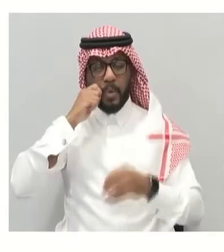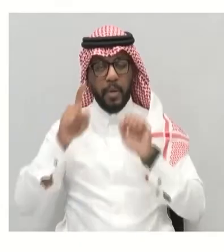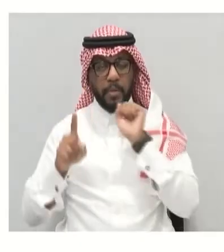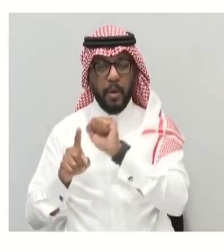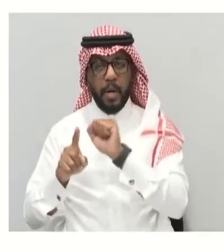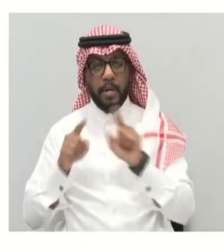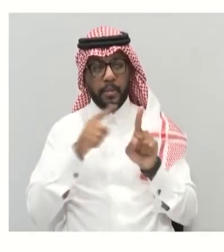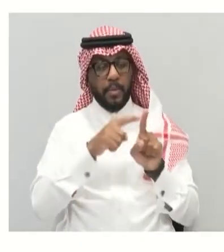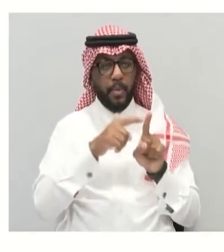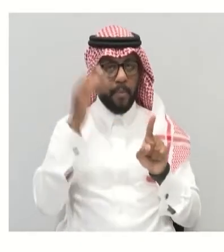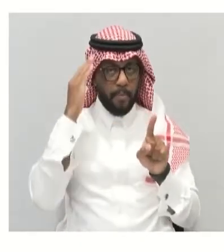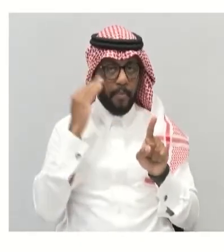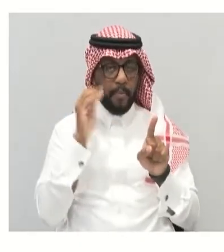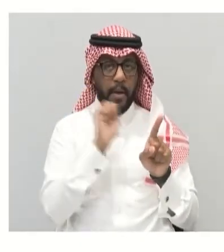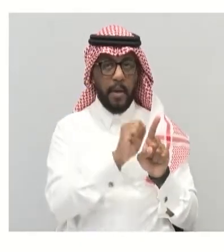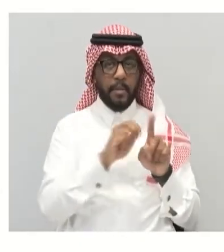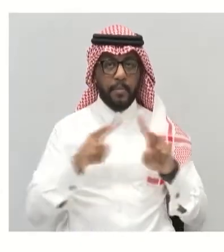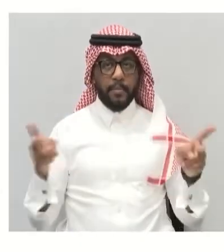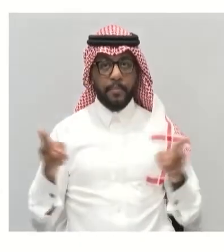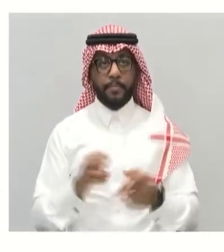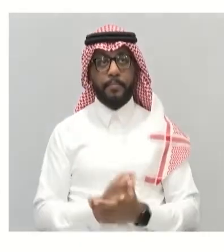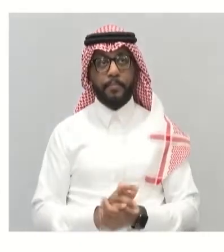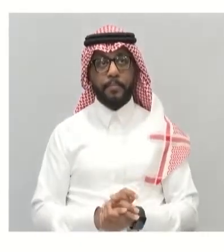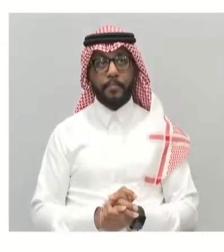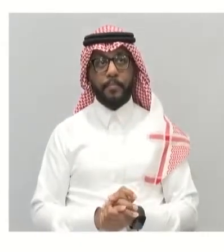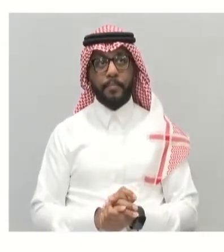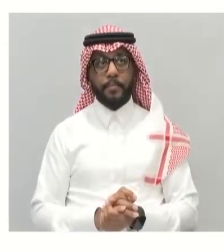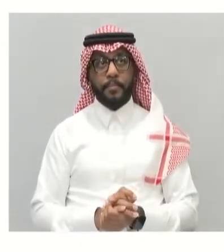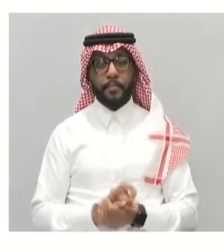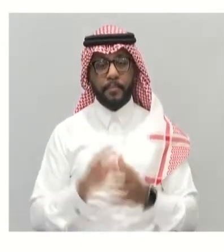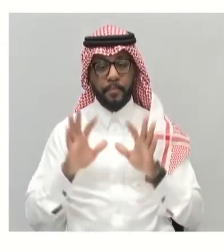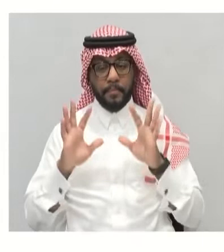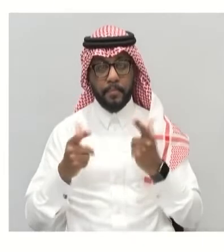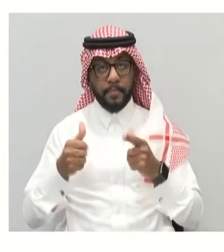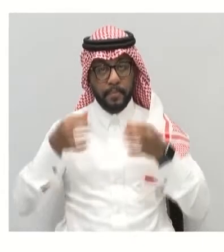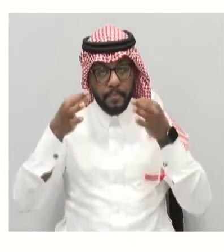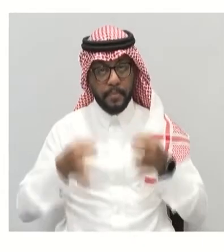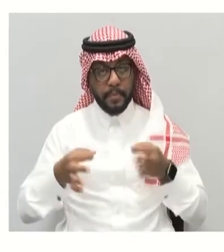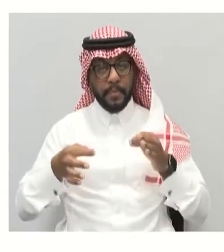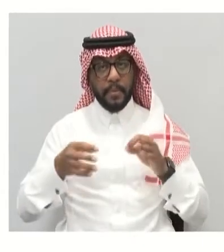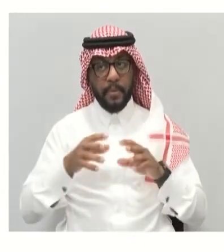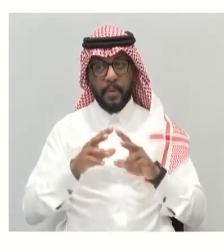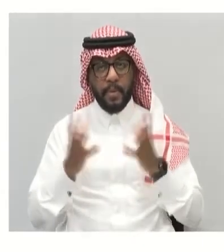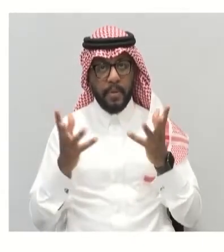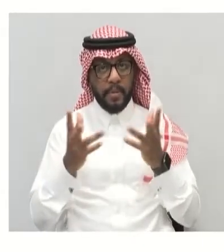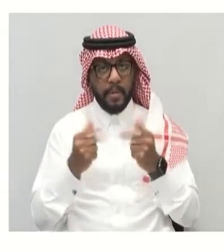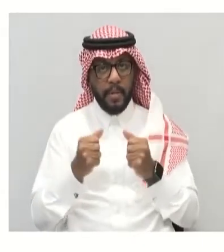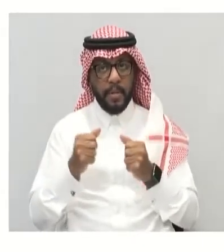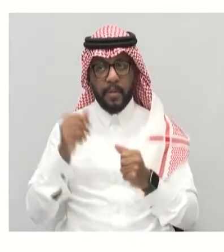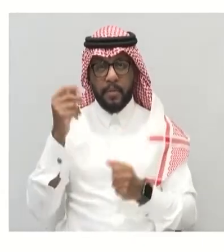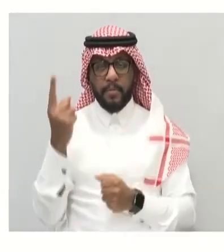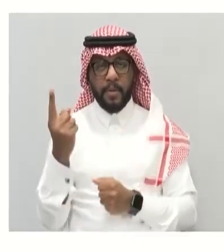التذكير والتانيث ما العلاقه بين الحال وصاحبها من حيث العدد الافراد والتثنيه